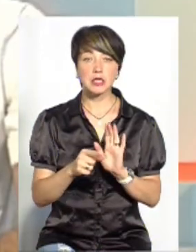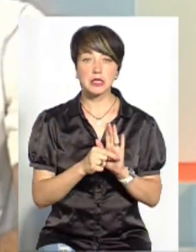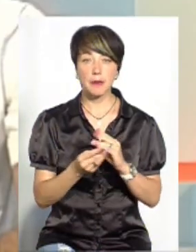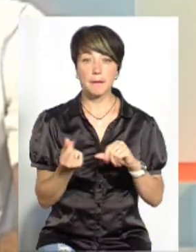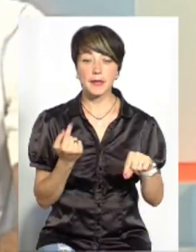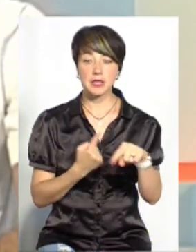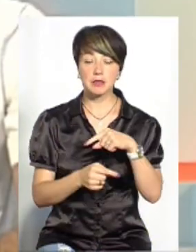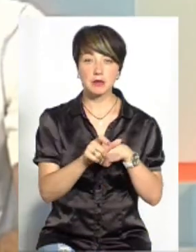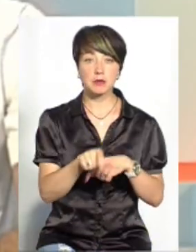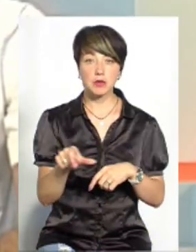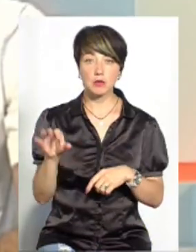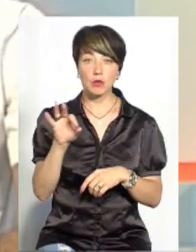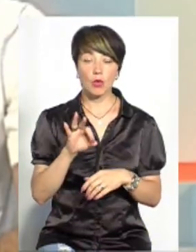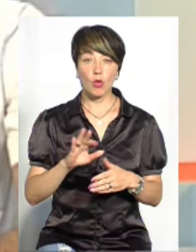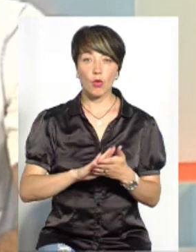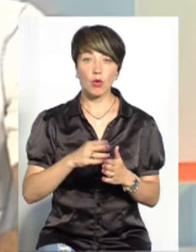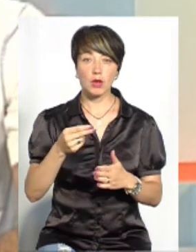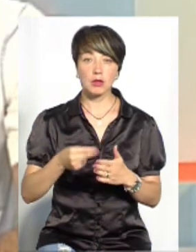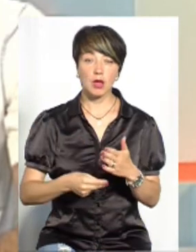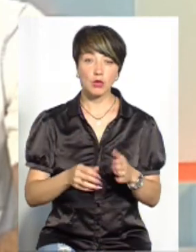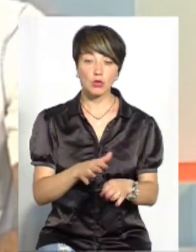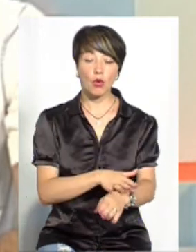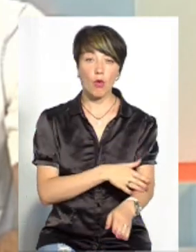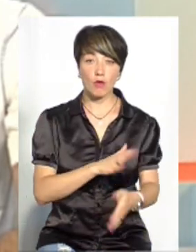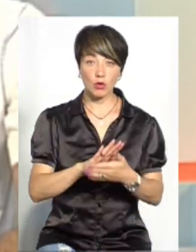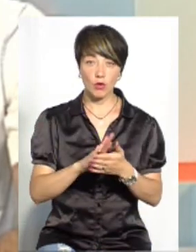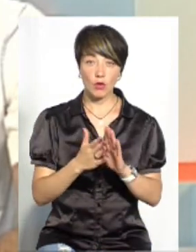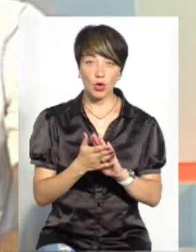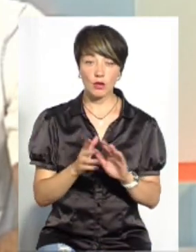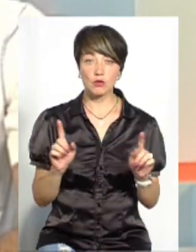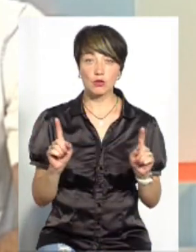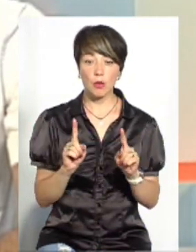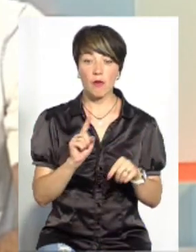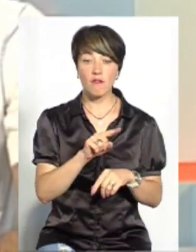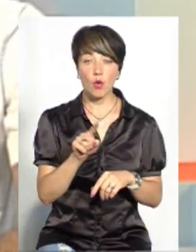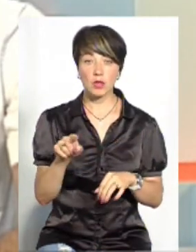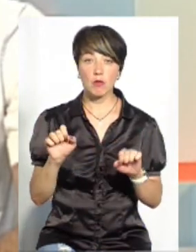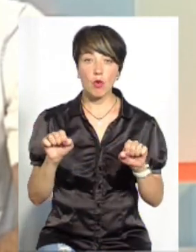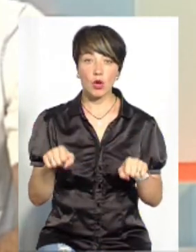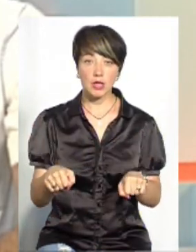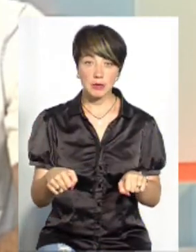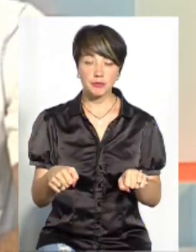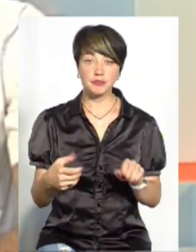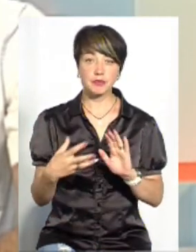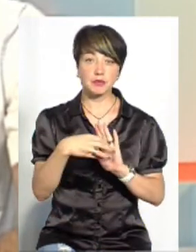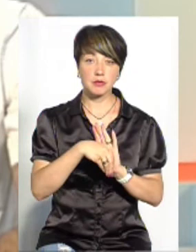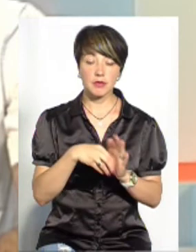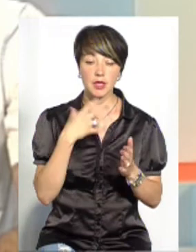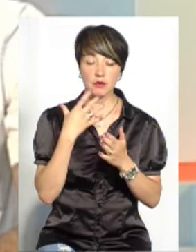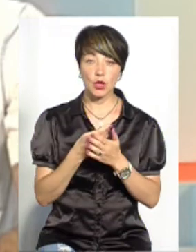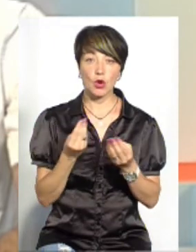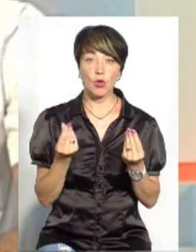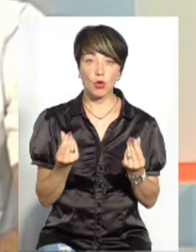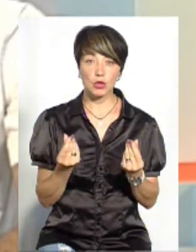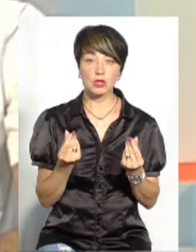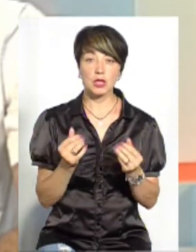підприємцями щодо укладання якихось довгострокових договорів для того, щоб вони могли залучати свої кошти в